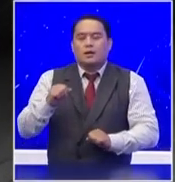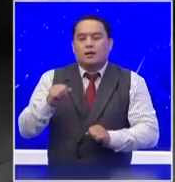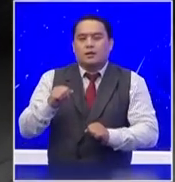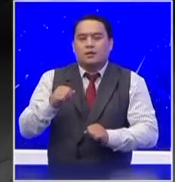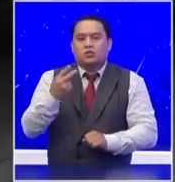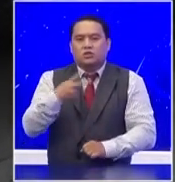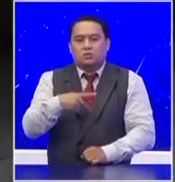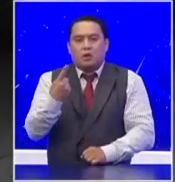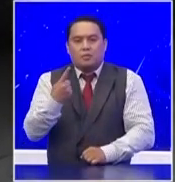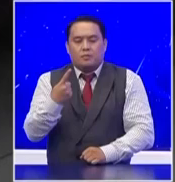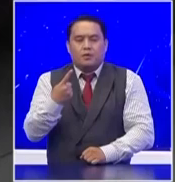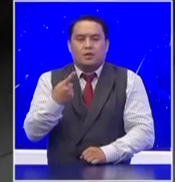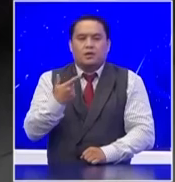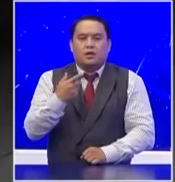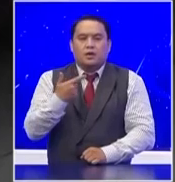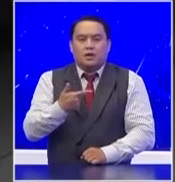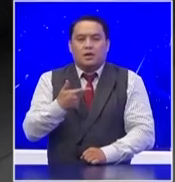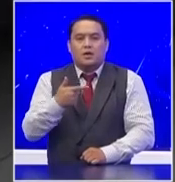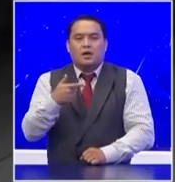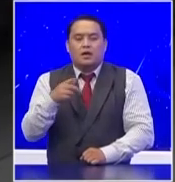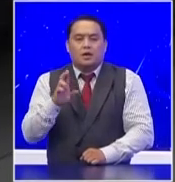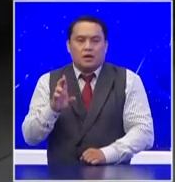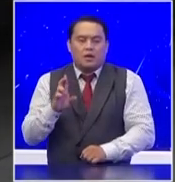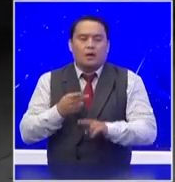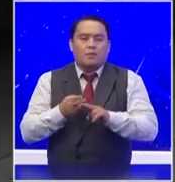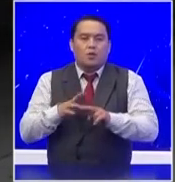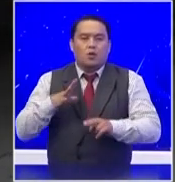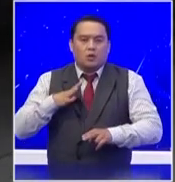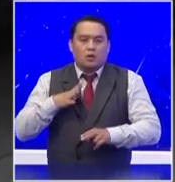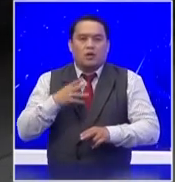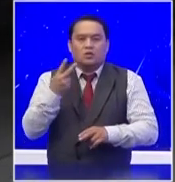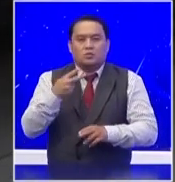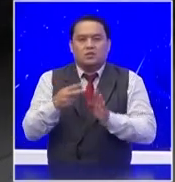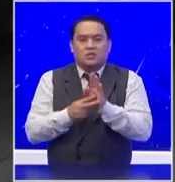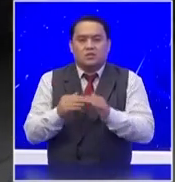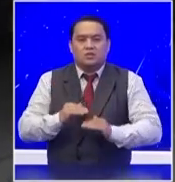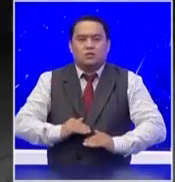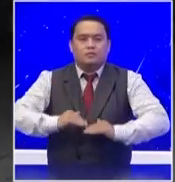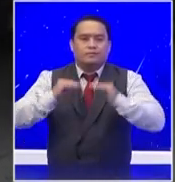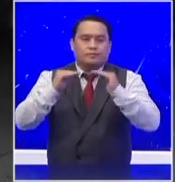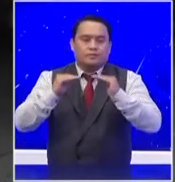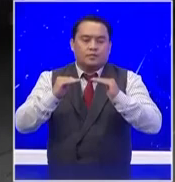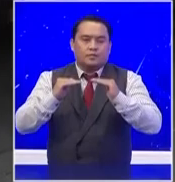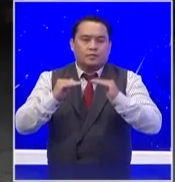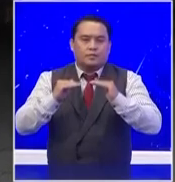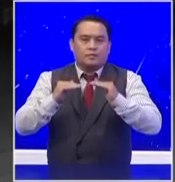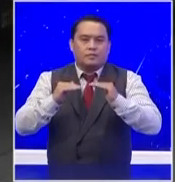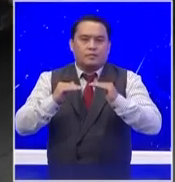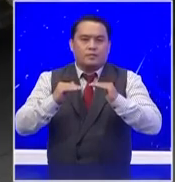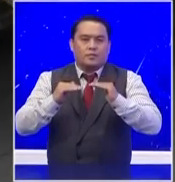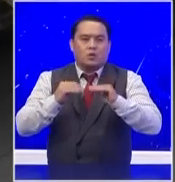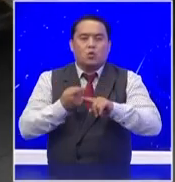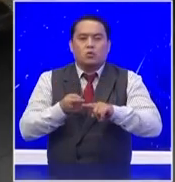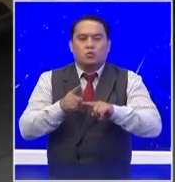гигакалория қуаттылығы болған. Енді перевод газдан кейін 28 гигакалория болады. 7